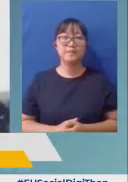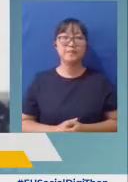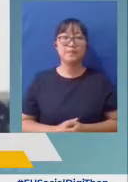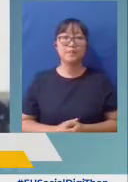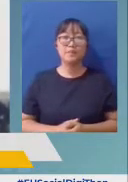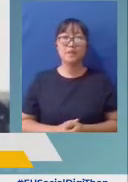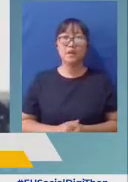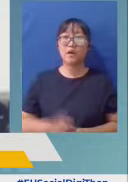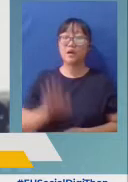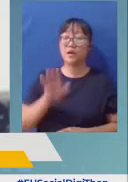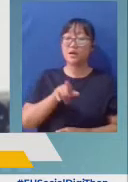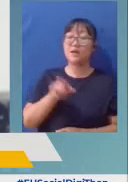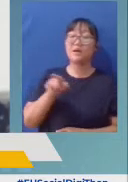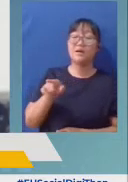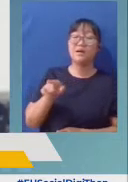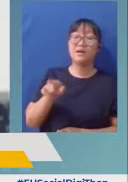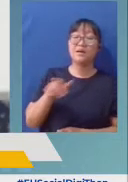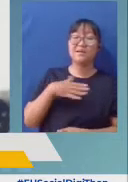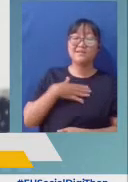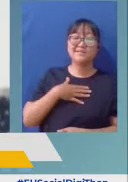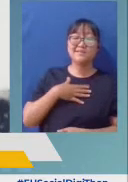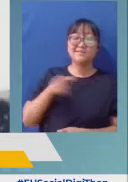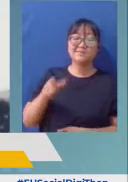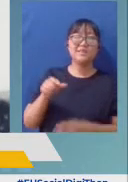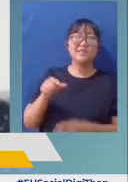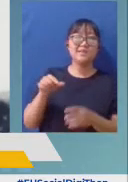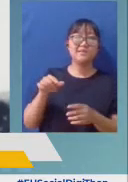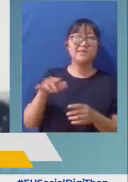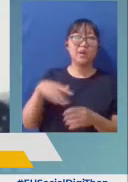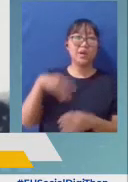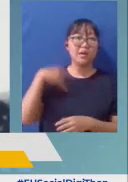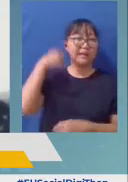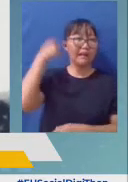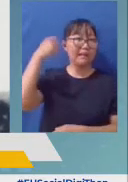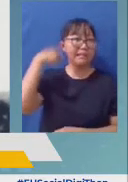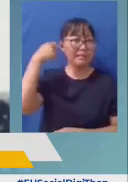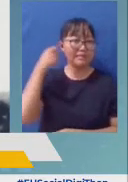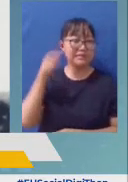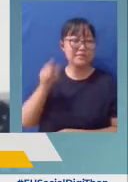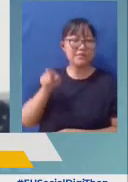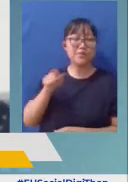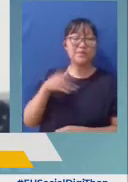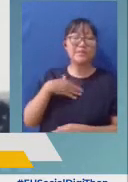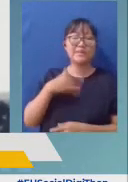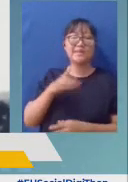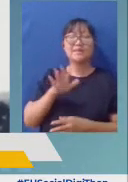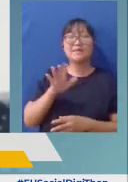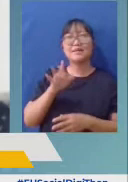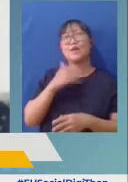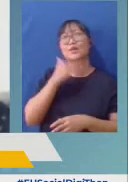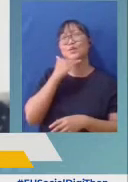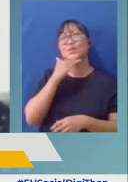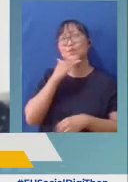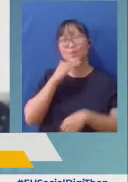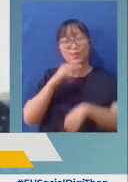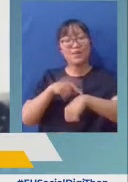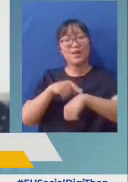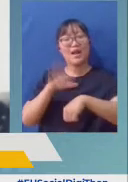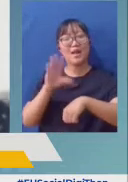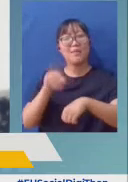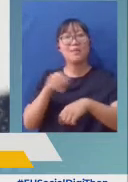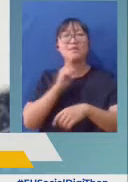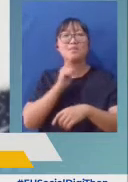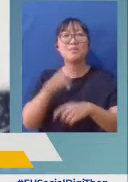itu, ini tinggal tunggu tanggal mainnya, dia menggali kubur sendiri sih. Karena tidak ada orang yang pengen